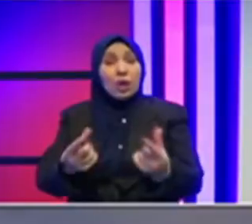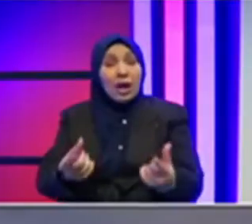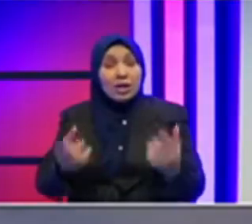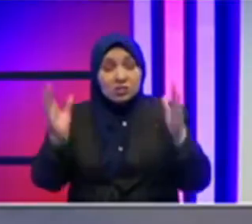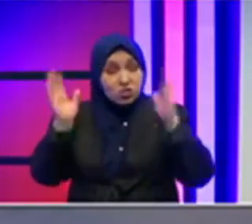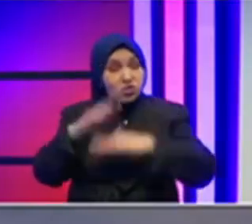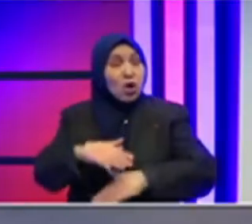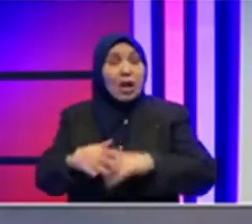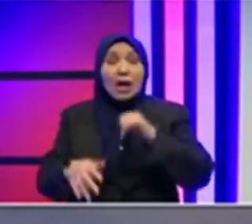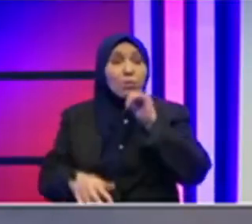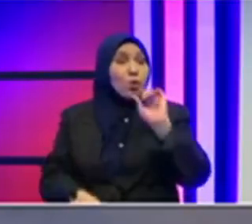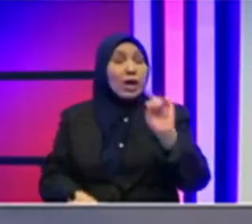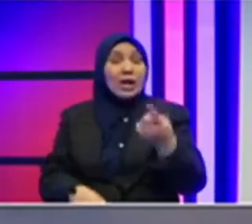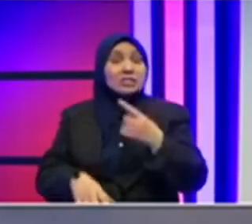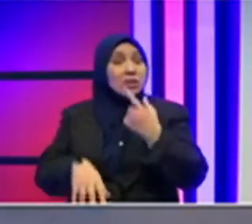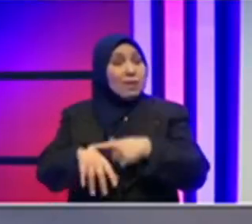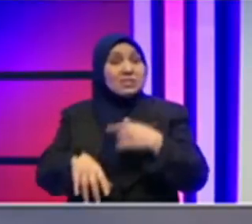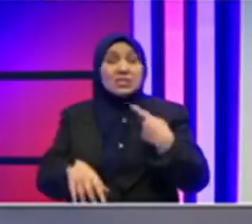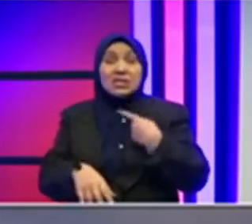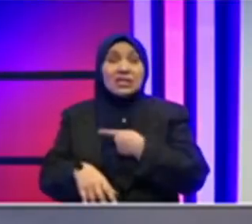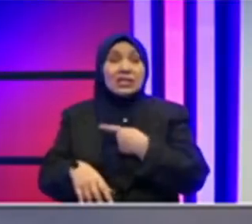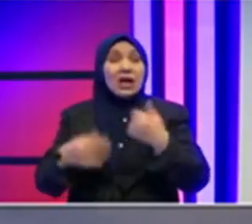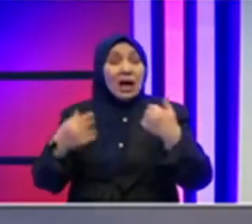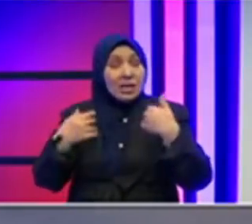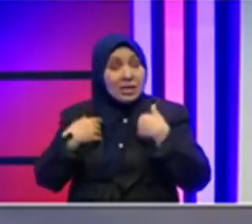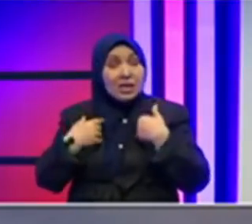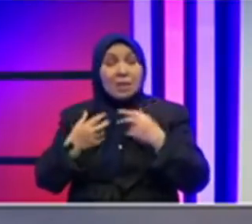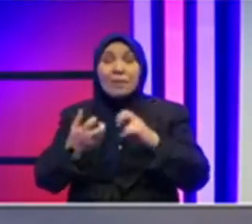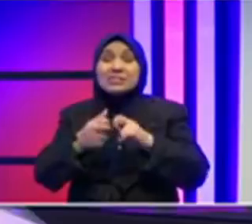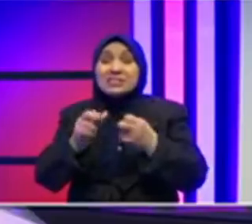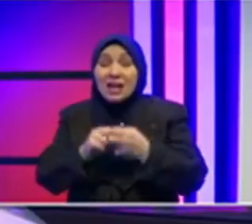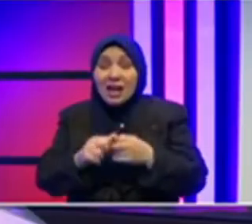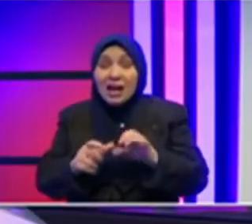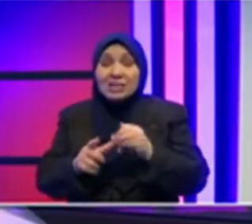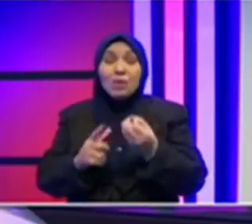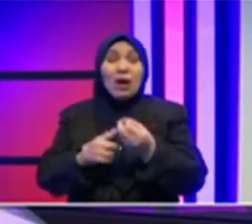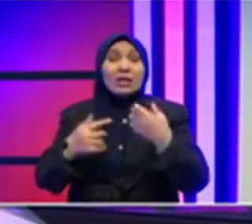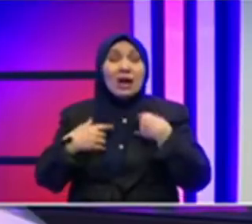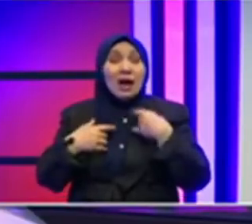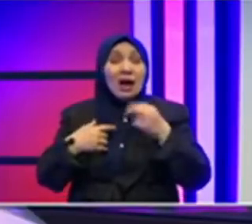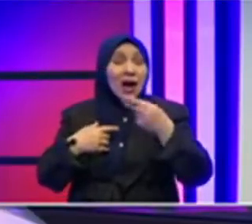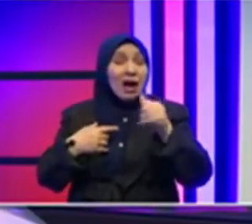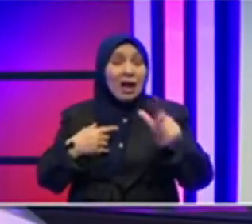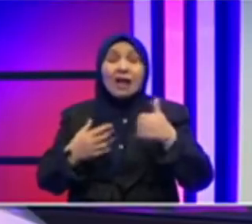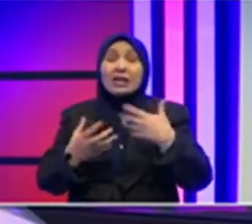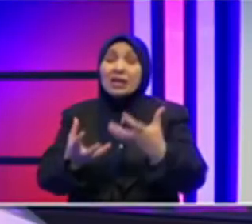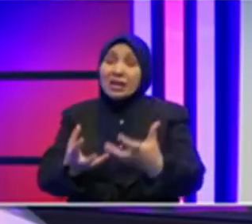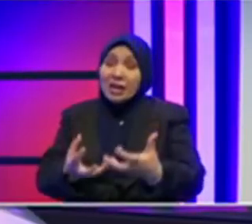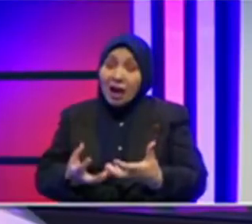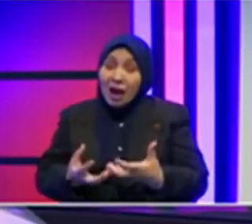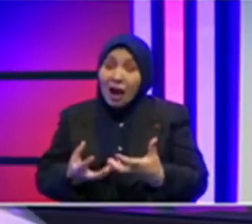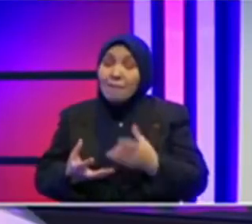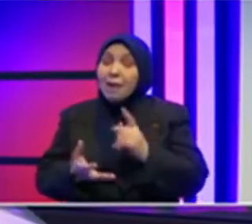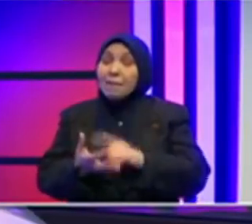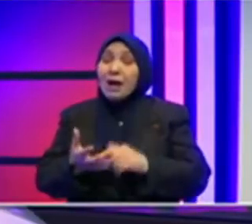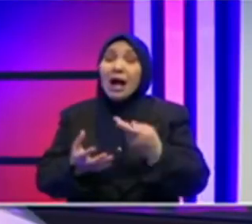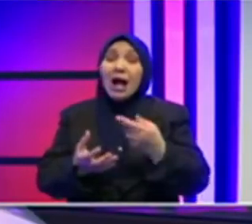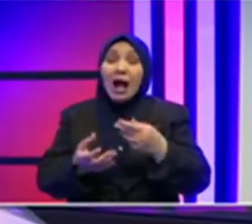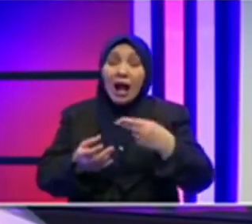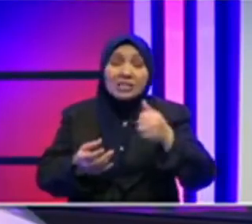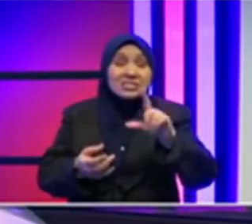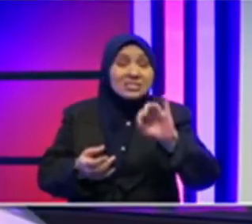ini bukan hanya ketika kita ada hajat, bukan kerana kita yang inginkan, tetapi kerana Allah